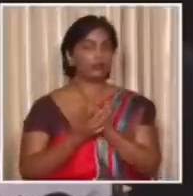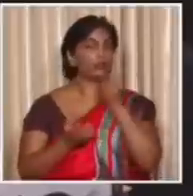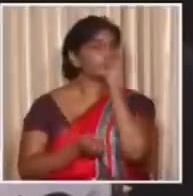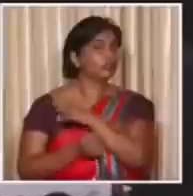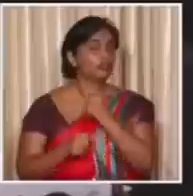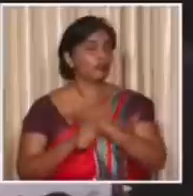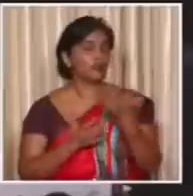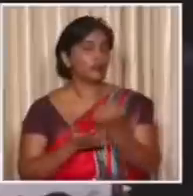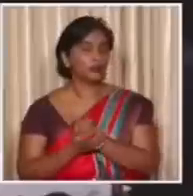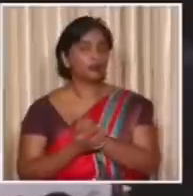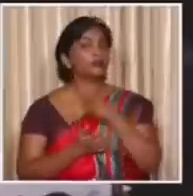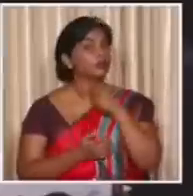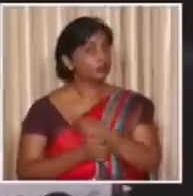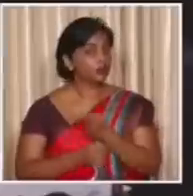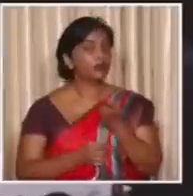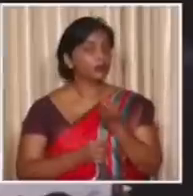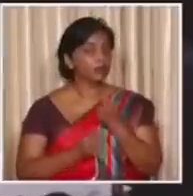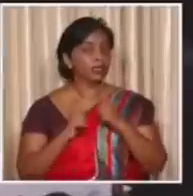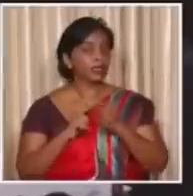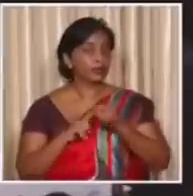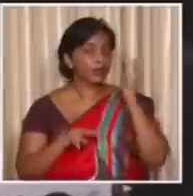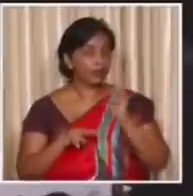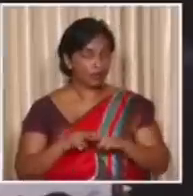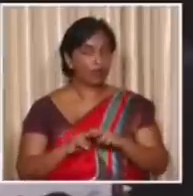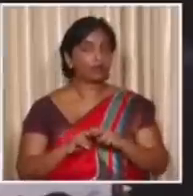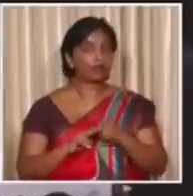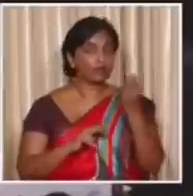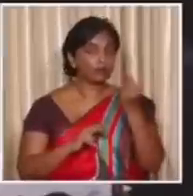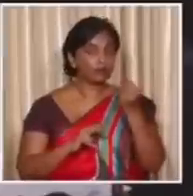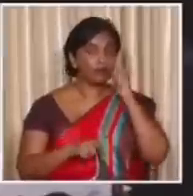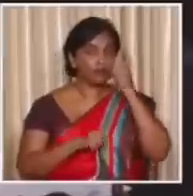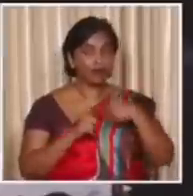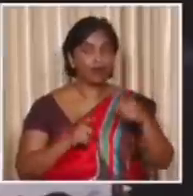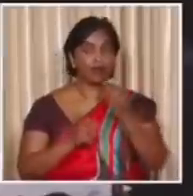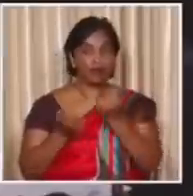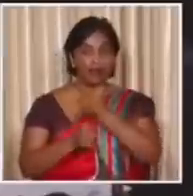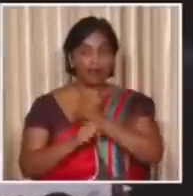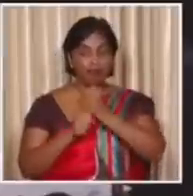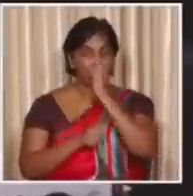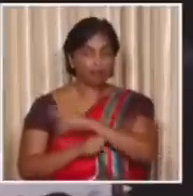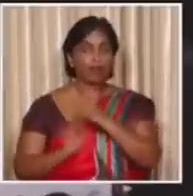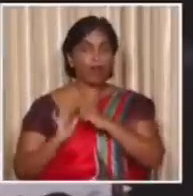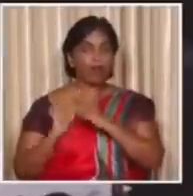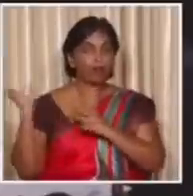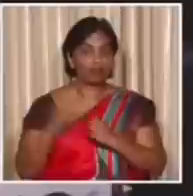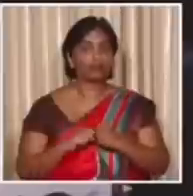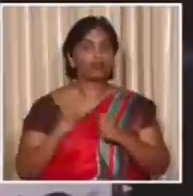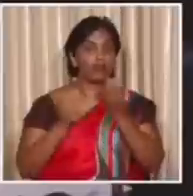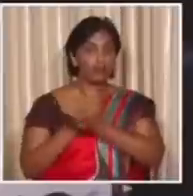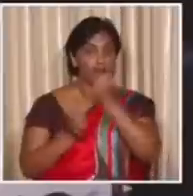සභාපතිතුමනි එම්ම සේවක අර්ථසාධක මුදල් අරමුදලේ දායක ලබන අයට ලැබෙන ප්‍රතිලාභ ලැබෙන්නේ ඒ